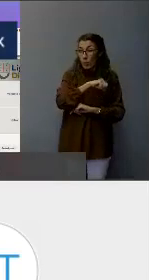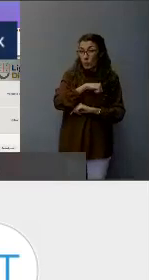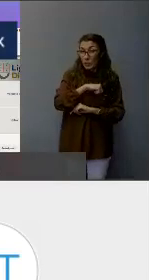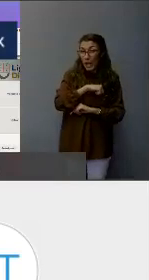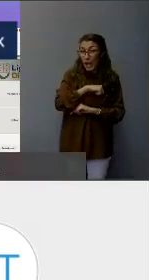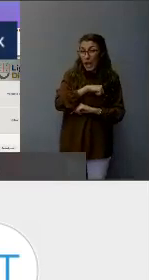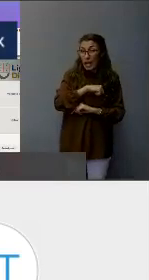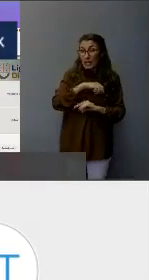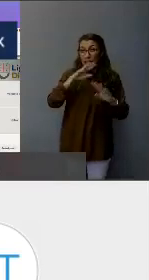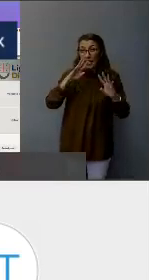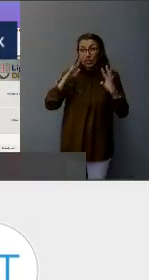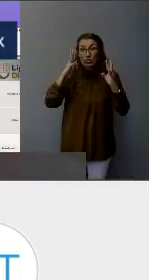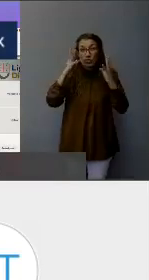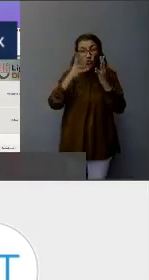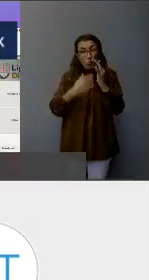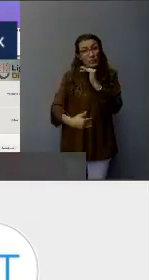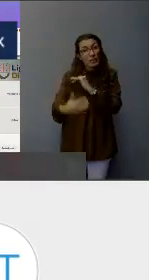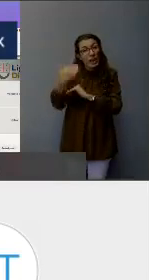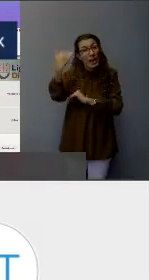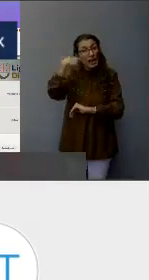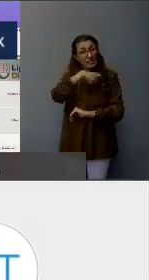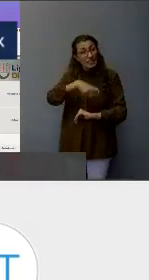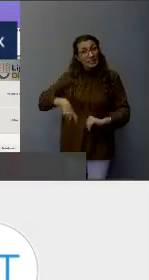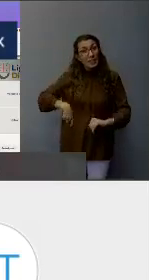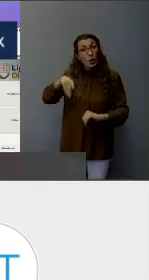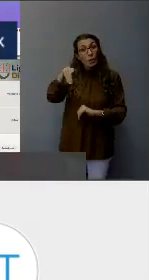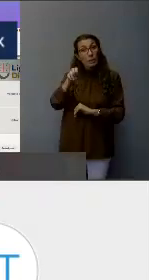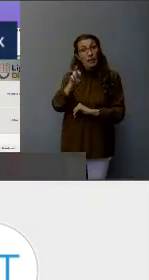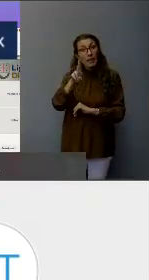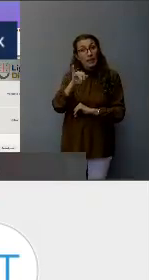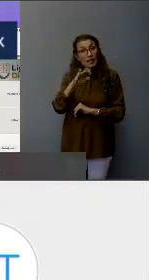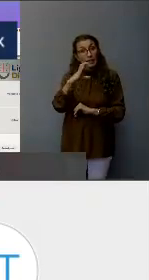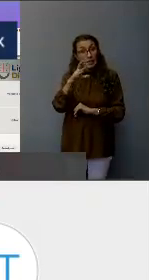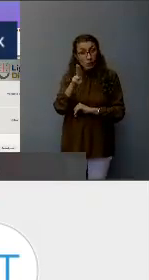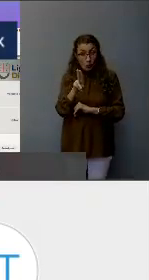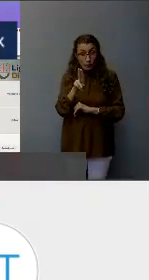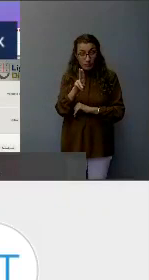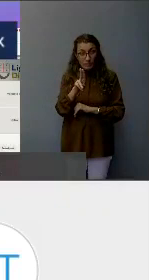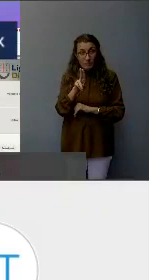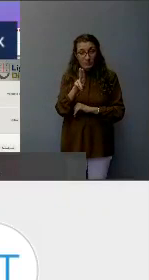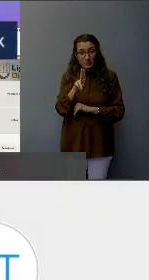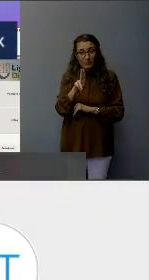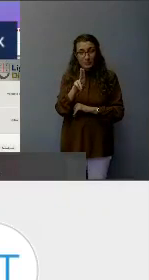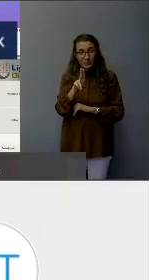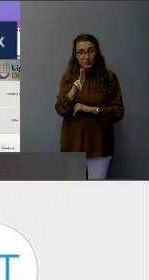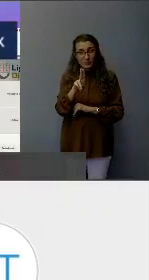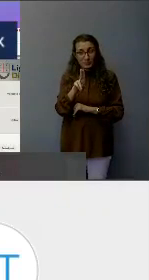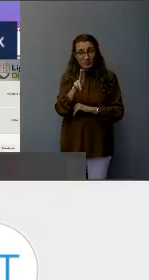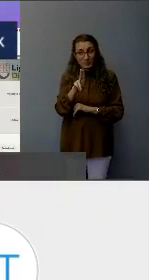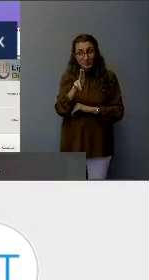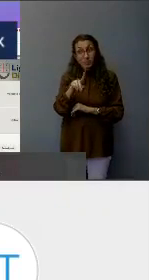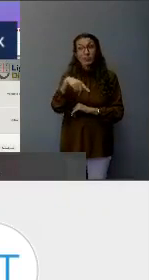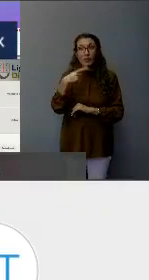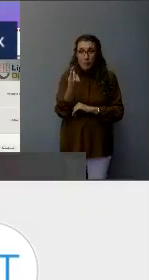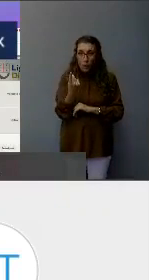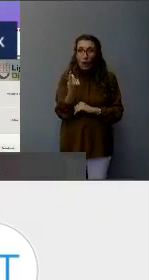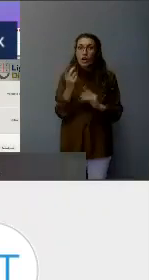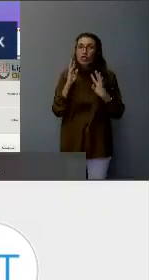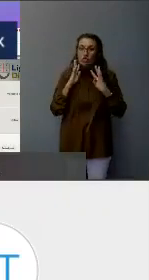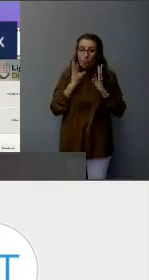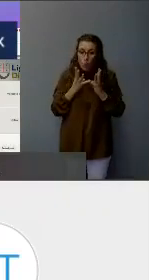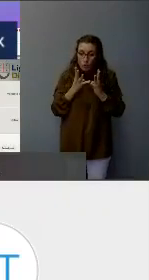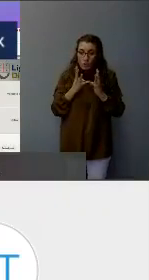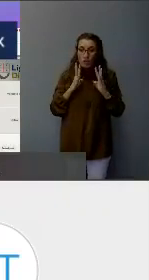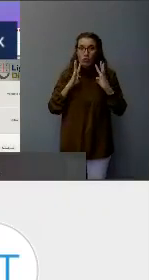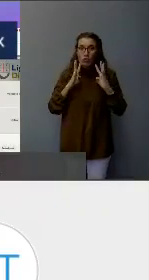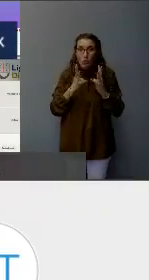pericu e poi la giunta e le altre giunte seguite e quindi